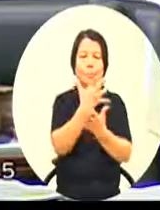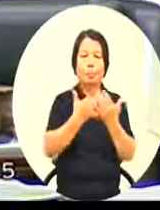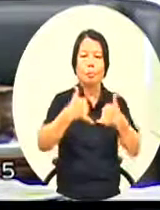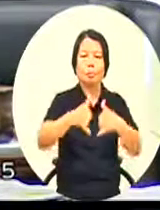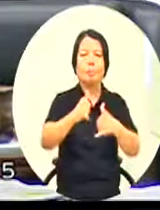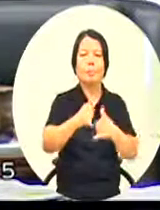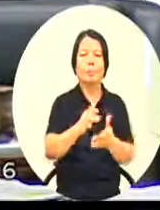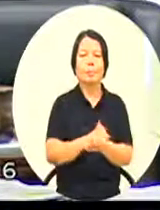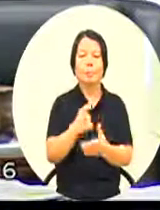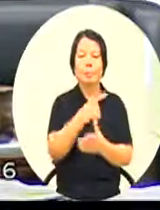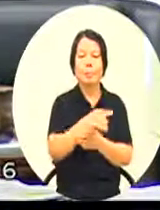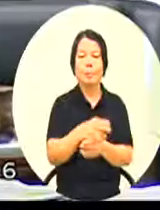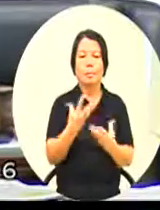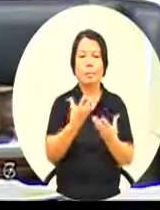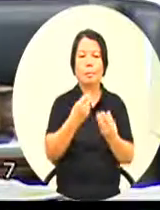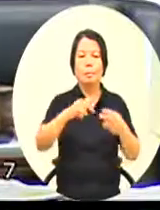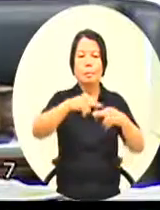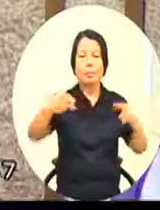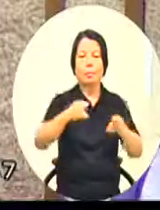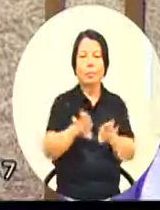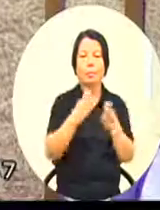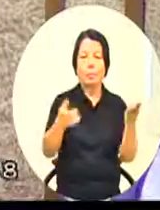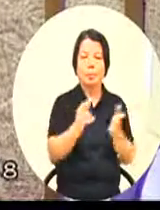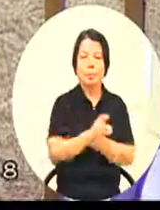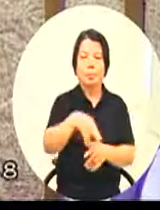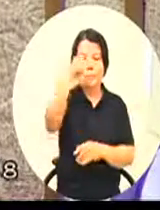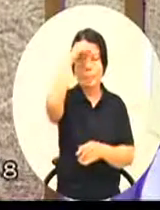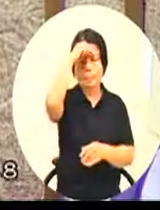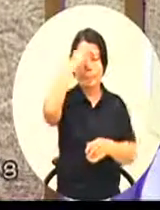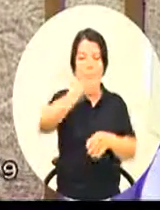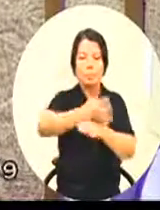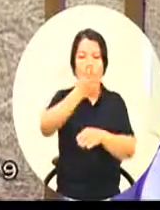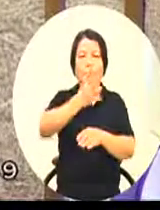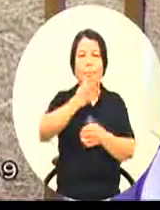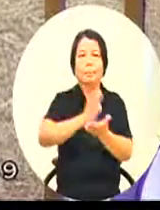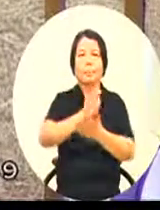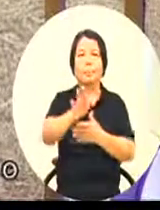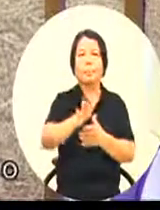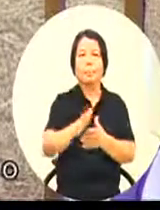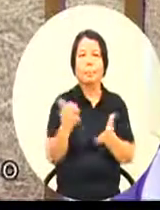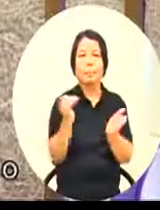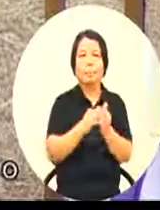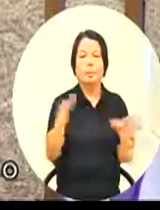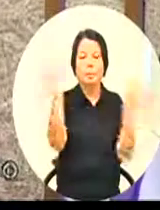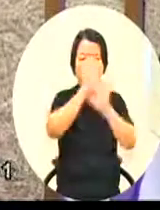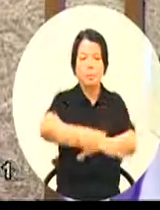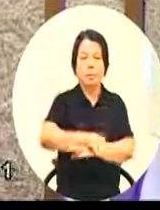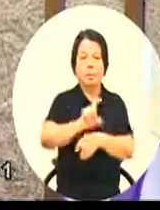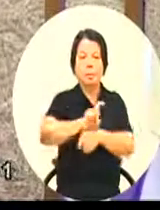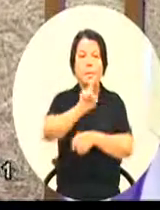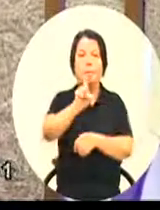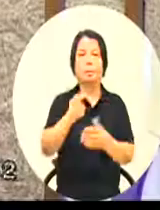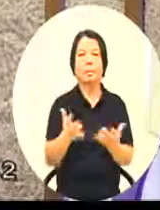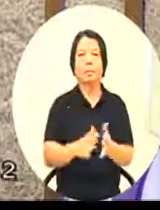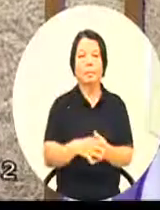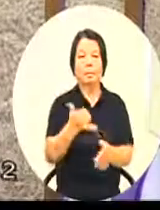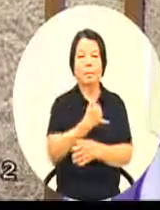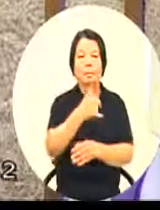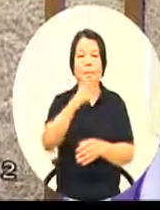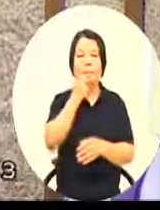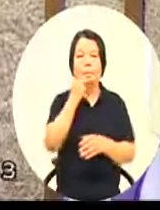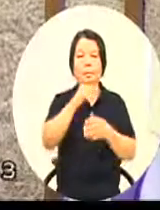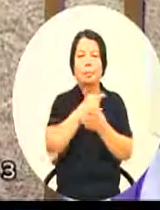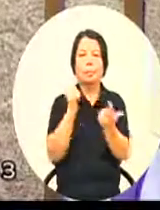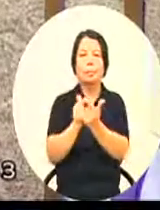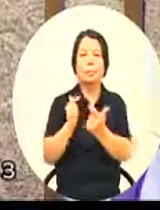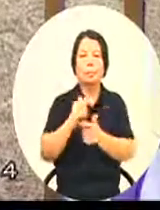整个无线开放的时间就是从下午的4点之后过后来开放到晚上10点。那如果是周六周日的部分，就配合